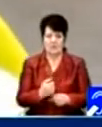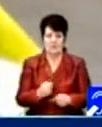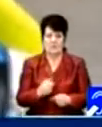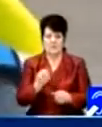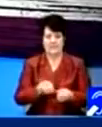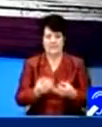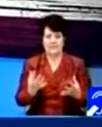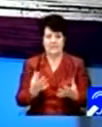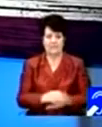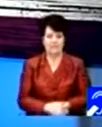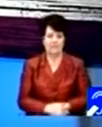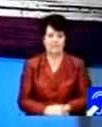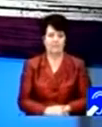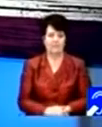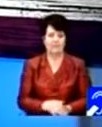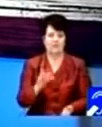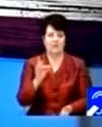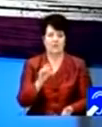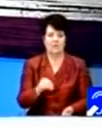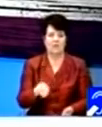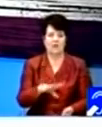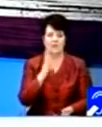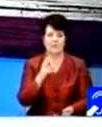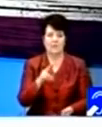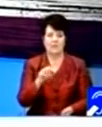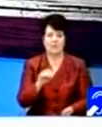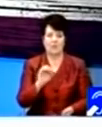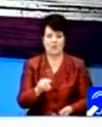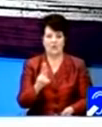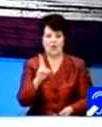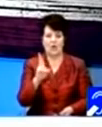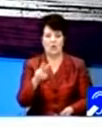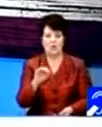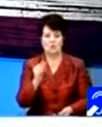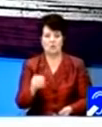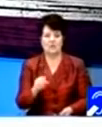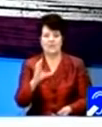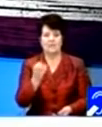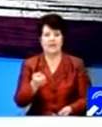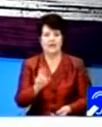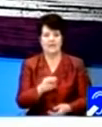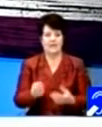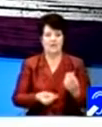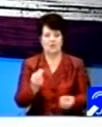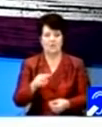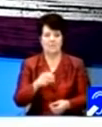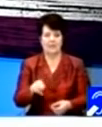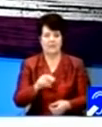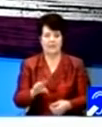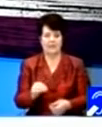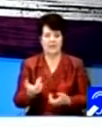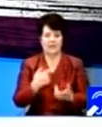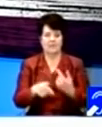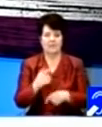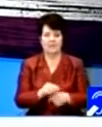noapte. Ronaldo a devenit patron de club după ce a jucat în Spania pentru Barcelona și Real Madrid. Brazilianul a revenit în La